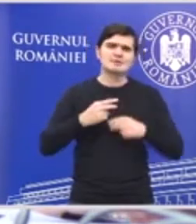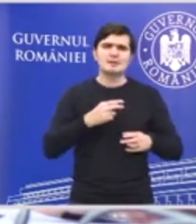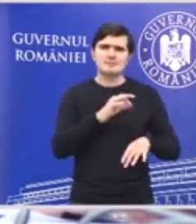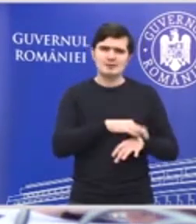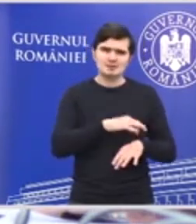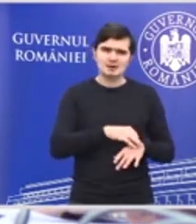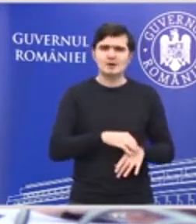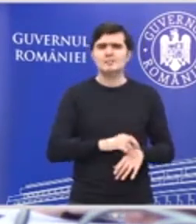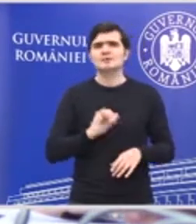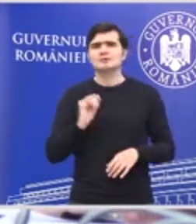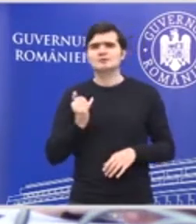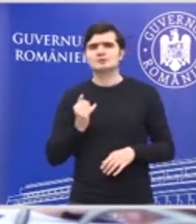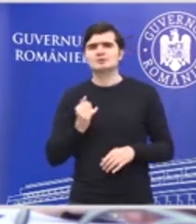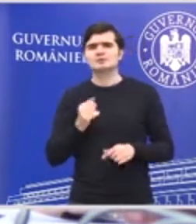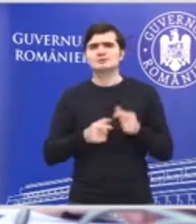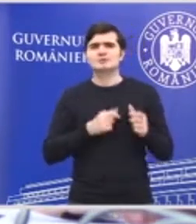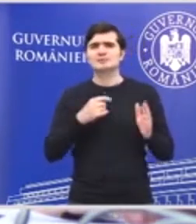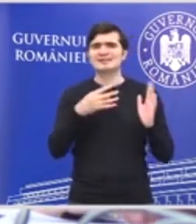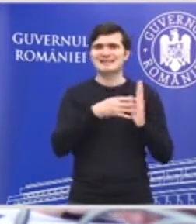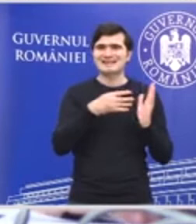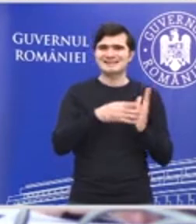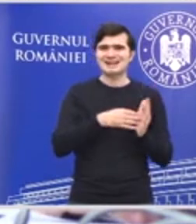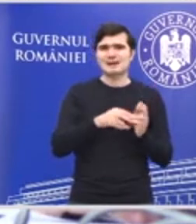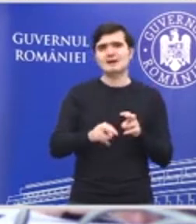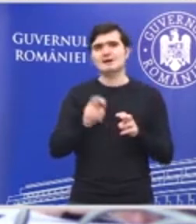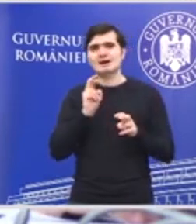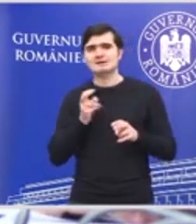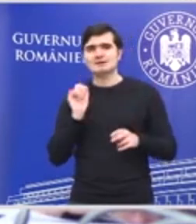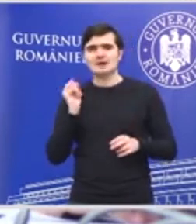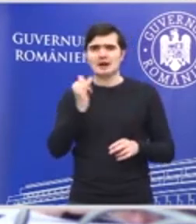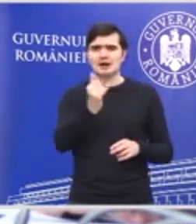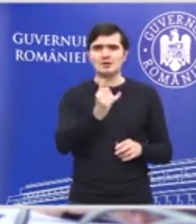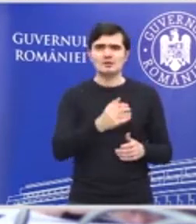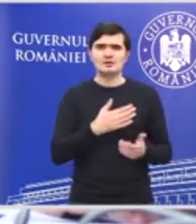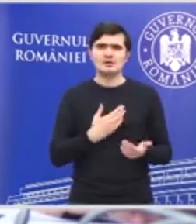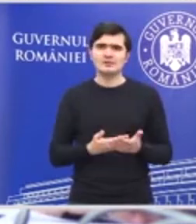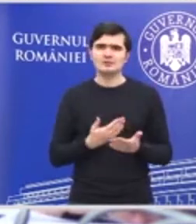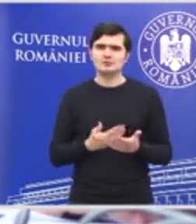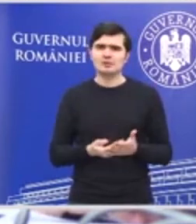și respectiv testare înainte de călătorie. Pentru că